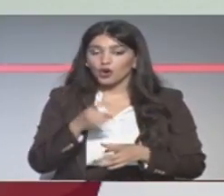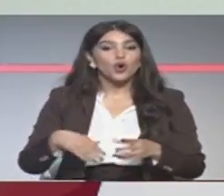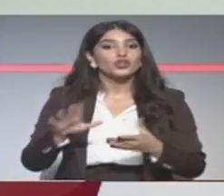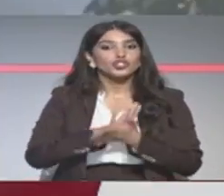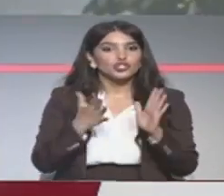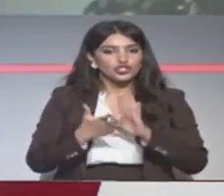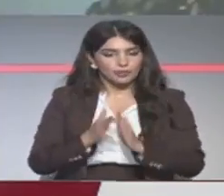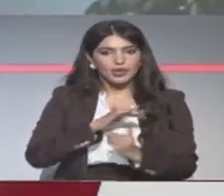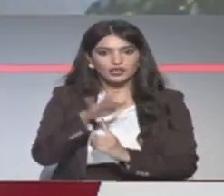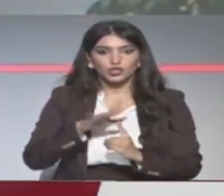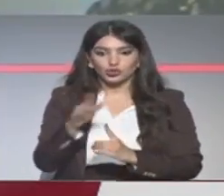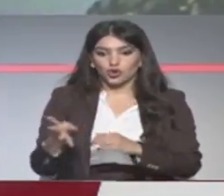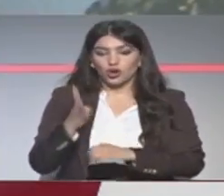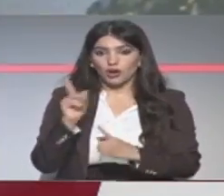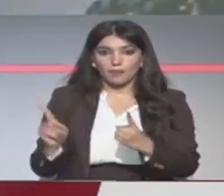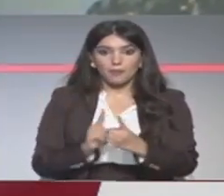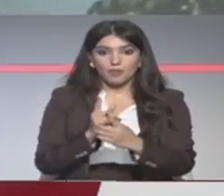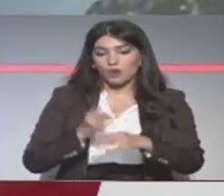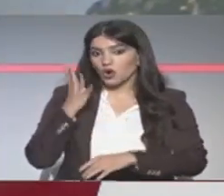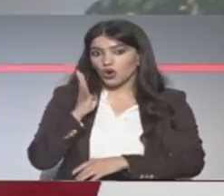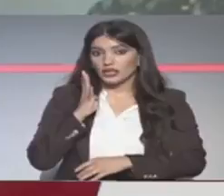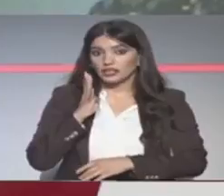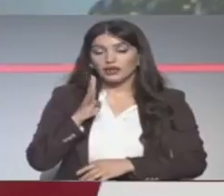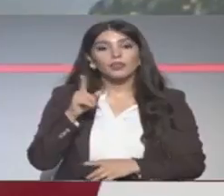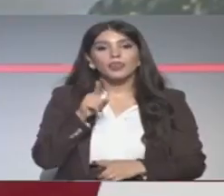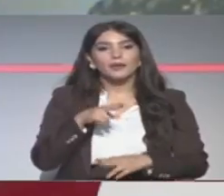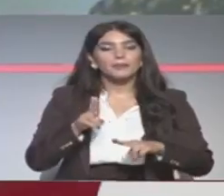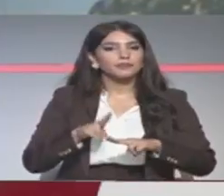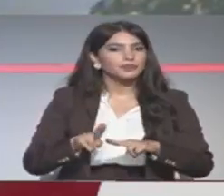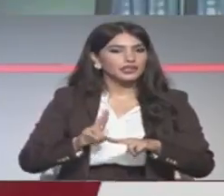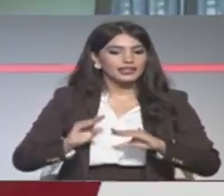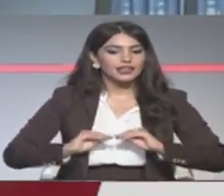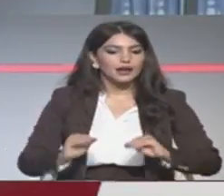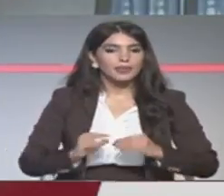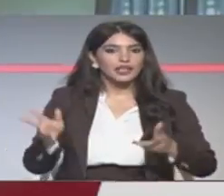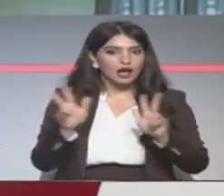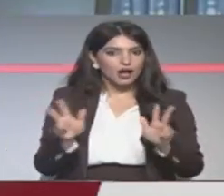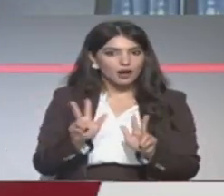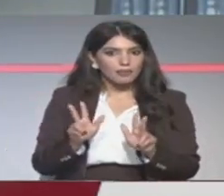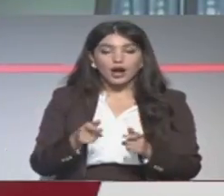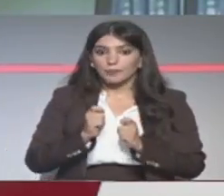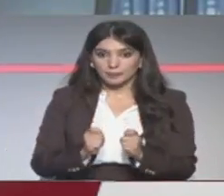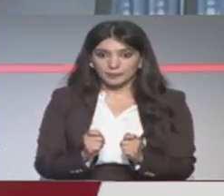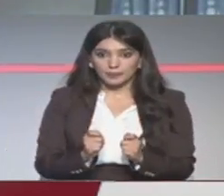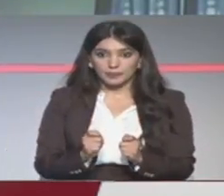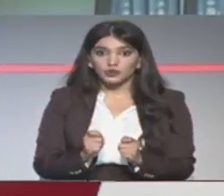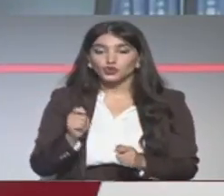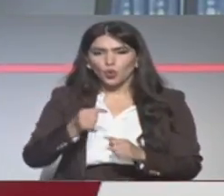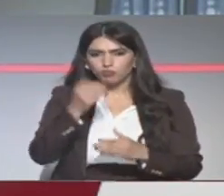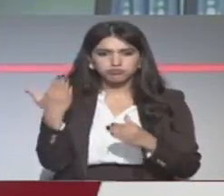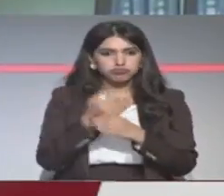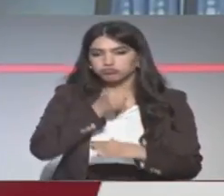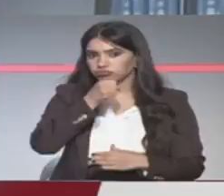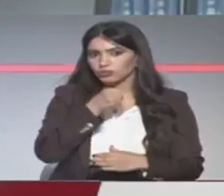وغيرها. كان الملتقى الدولي للجامعة الصيفية حول التعديل والتربية على وسائل الإعلام والأخبار مداخلات